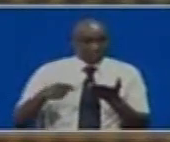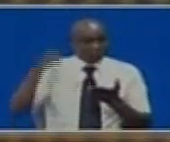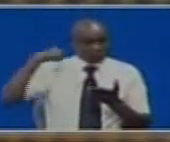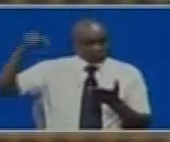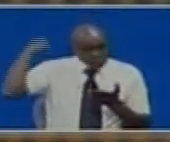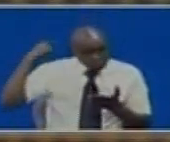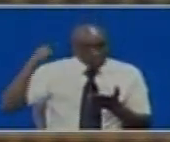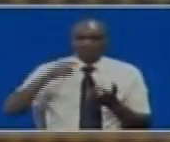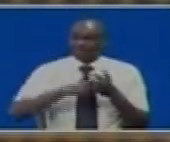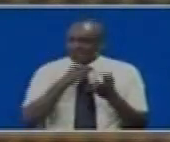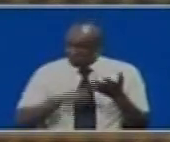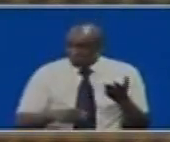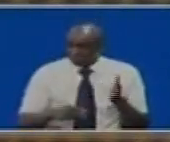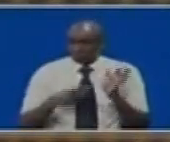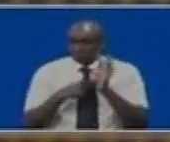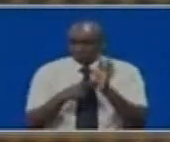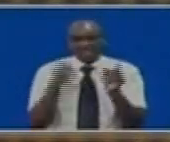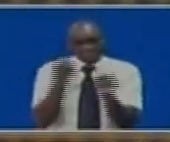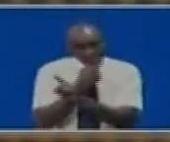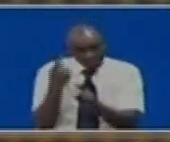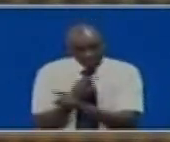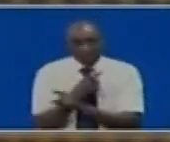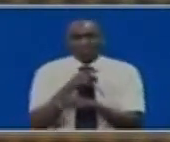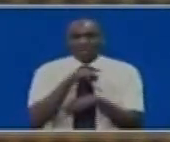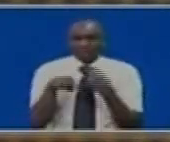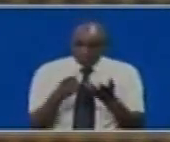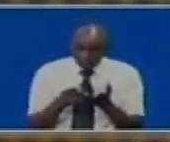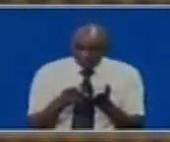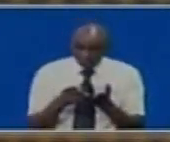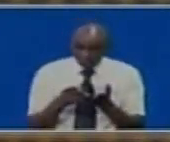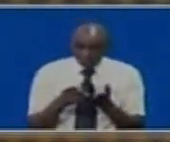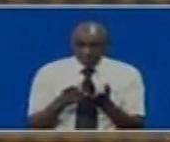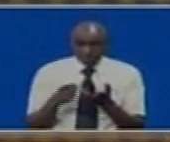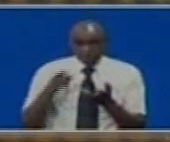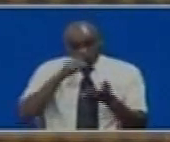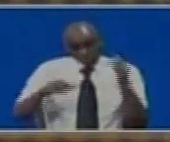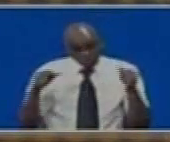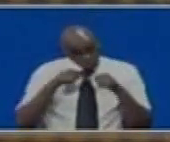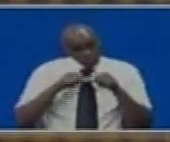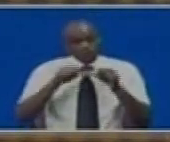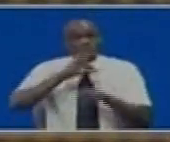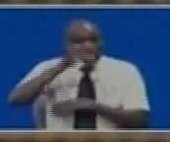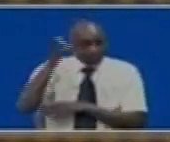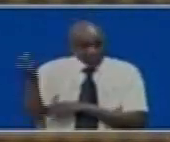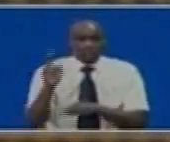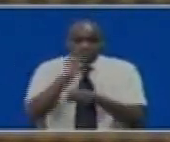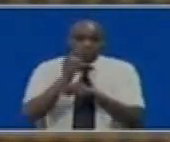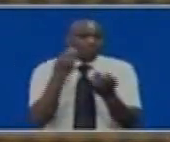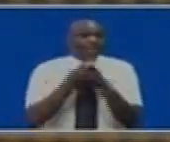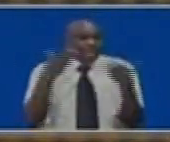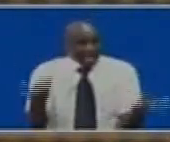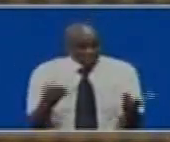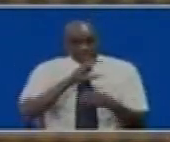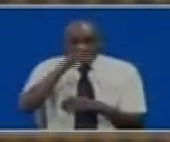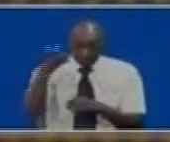wiki ya juzi ambapo tulikuwa tumekuletea masuala mbalimbali kuhusiana na masuala yanayoendelea katika kaunti na matumizi ya fedha katika kaunti